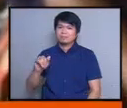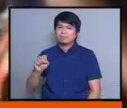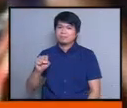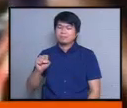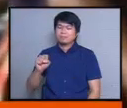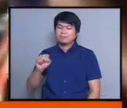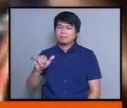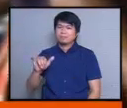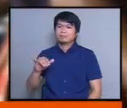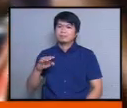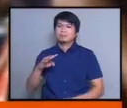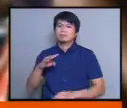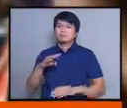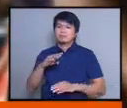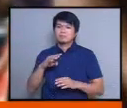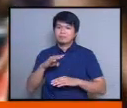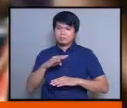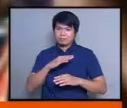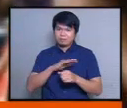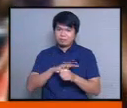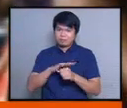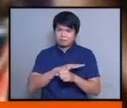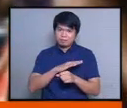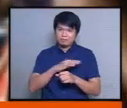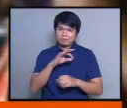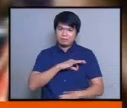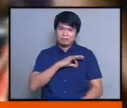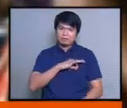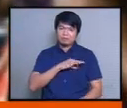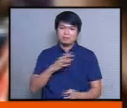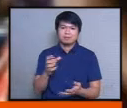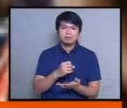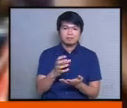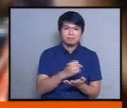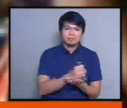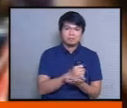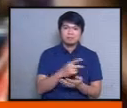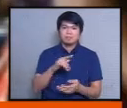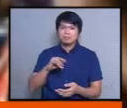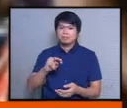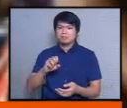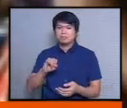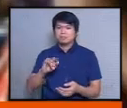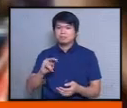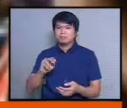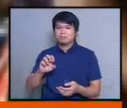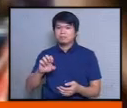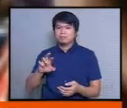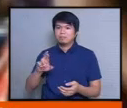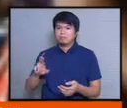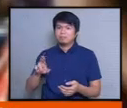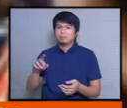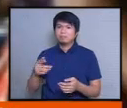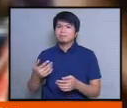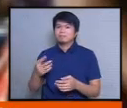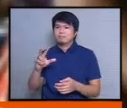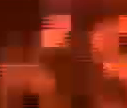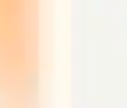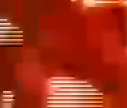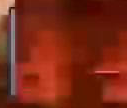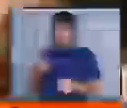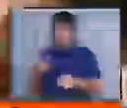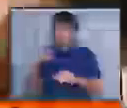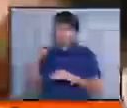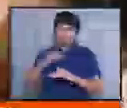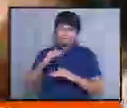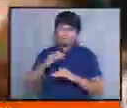sapat ng mga benepisyo na natatanggap ng mga pensyonado. Pangatlo ito sa pinakamababa. Pero